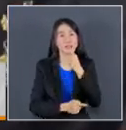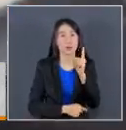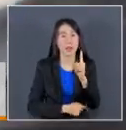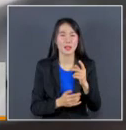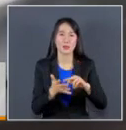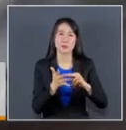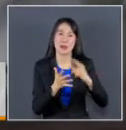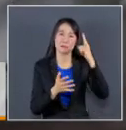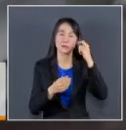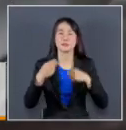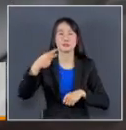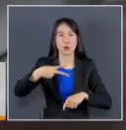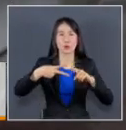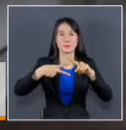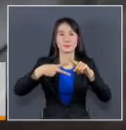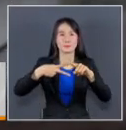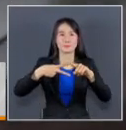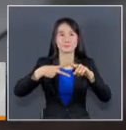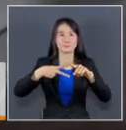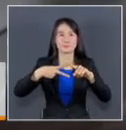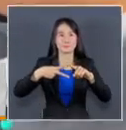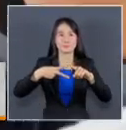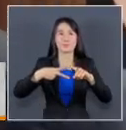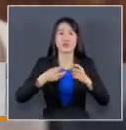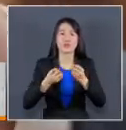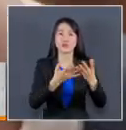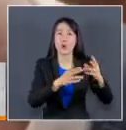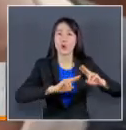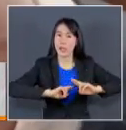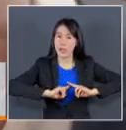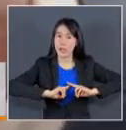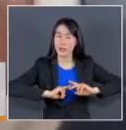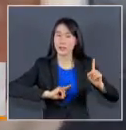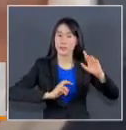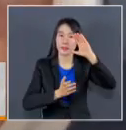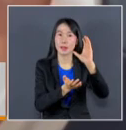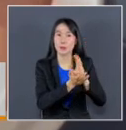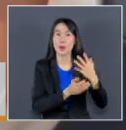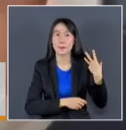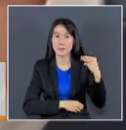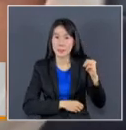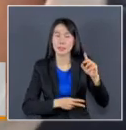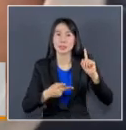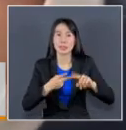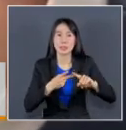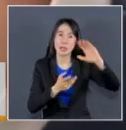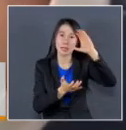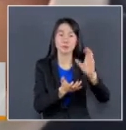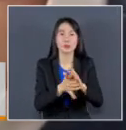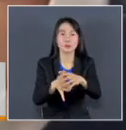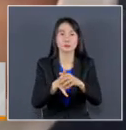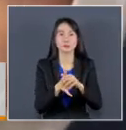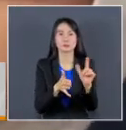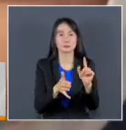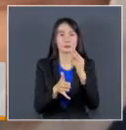ณีนี้มีอยู่2อย่างอย่างแรกจะเอาเด็กมาส่งเองที่สน.มีนบุรีหรือจะให้ตำรวจไปตามจับมาลอง